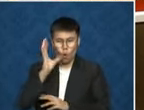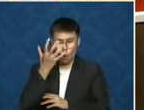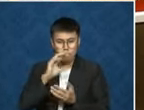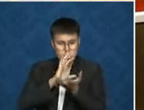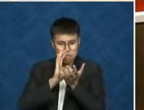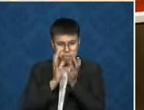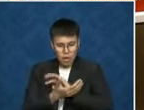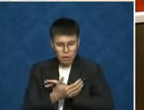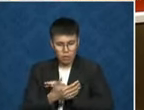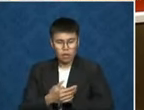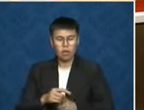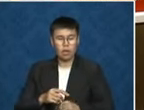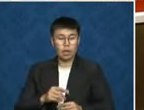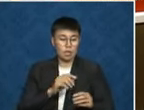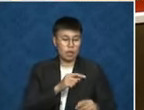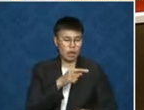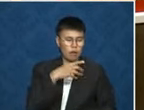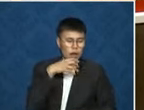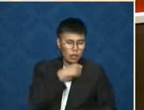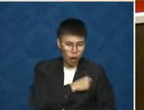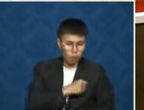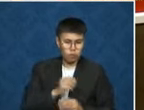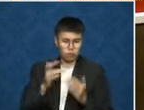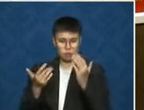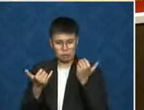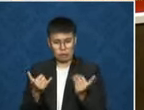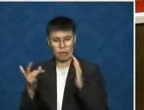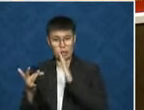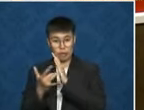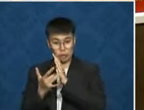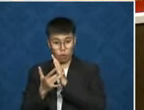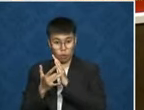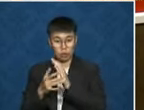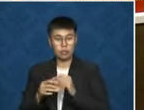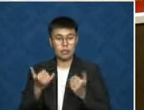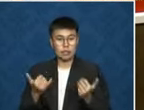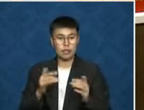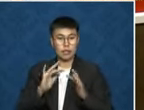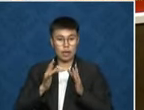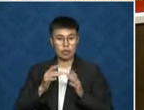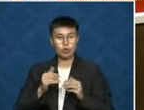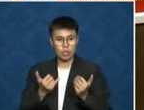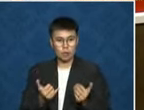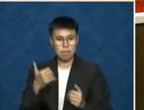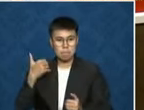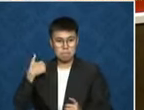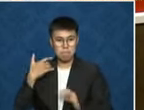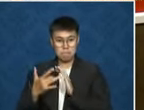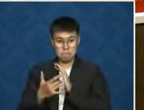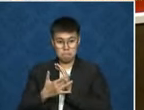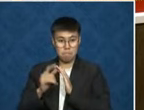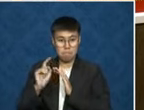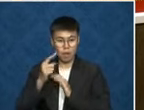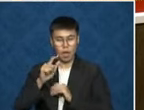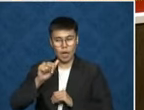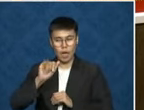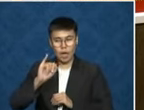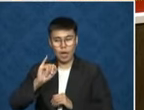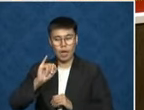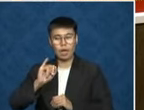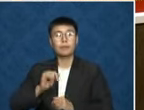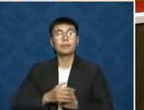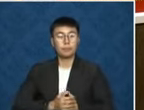ากสังคมอนาล็อกสู่สังคมดิจิตอลวันนี้ครับโลกเรากำลังมี AI เข้ามาเป็นตัว disruptor ที่ส